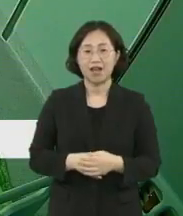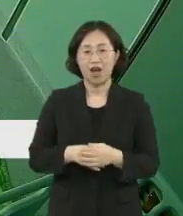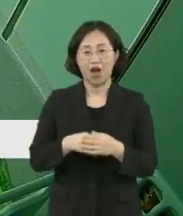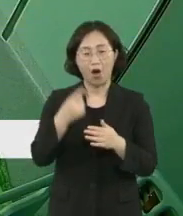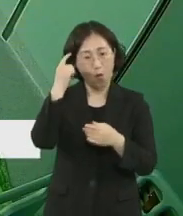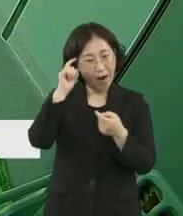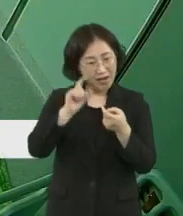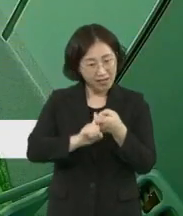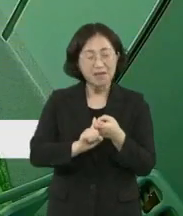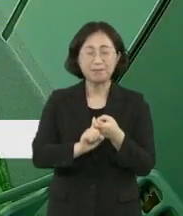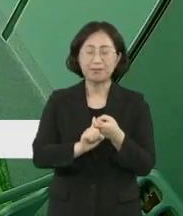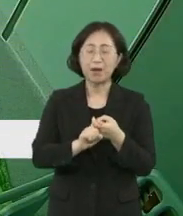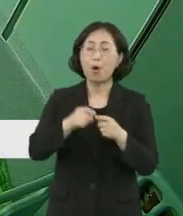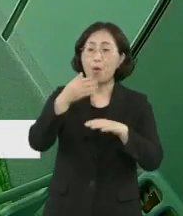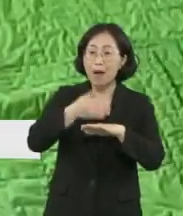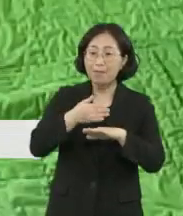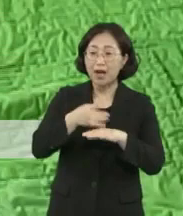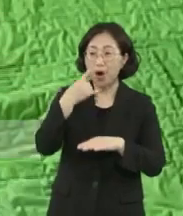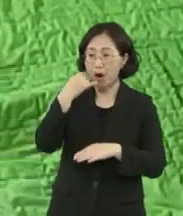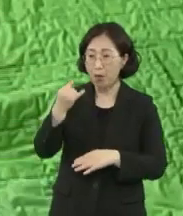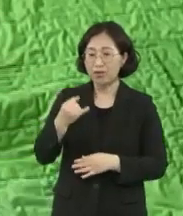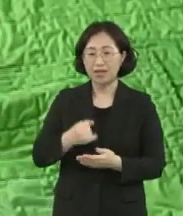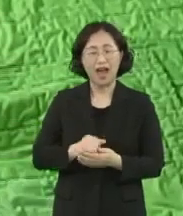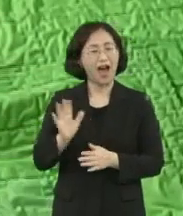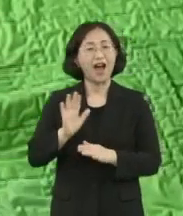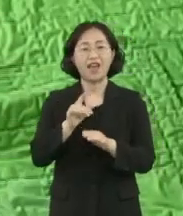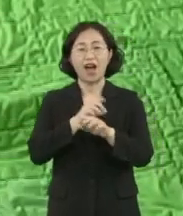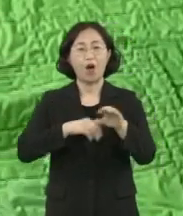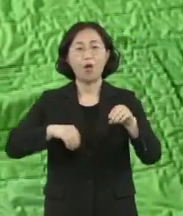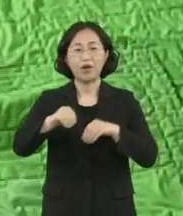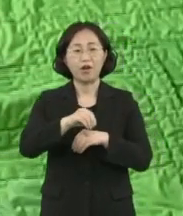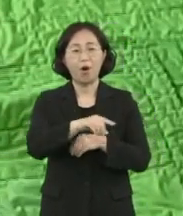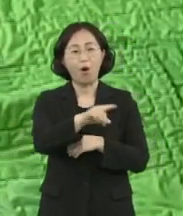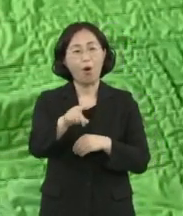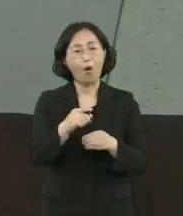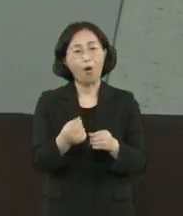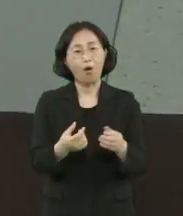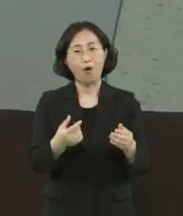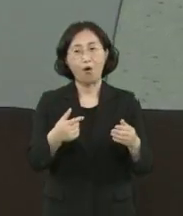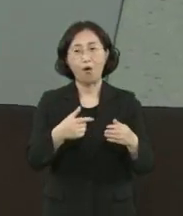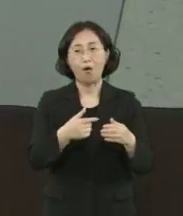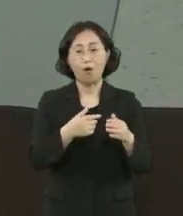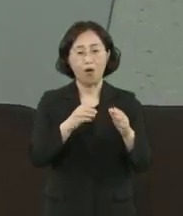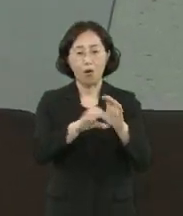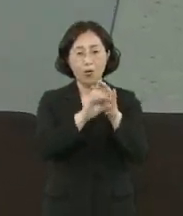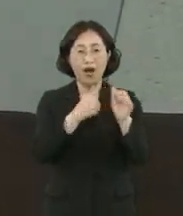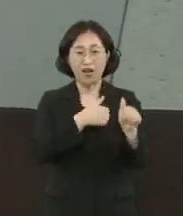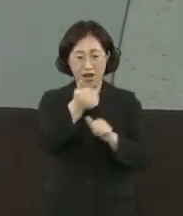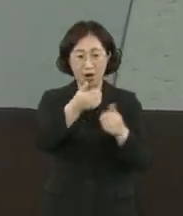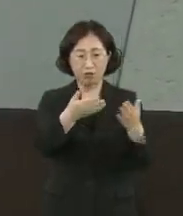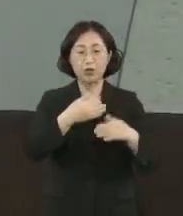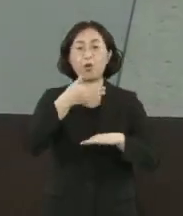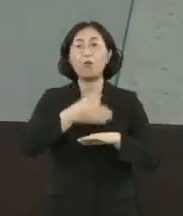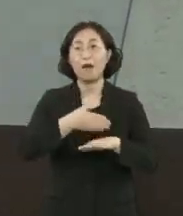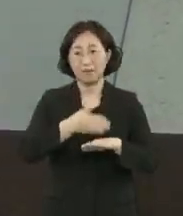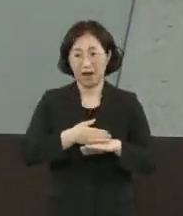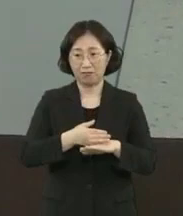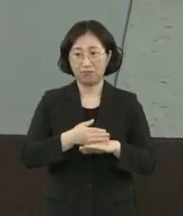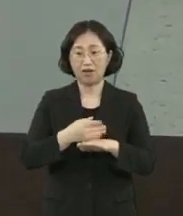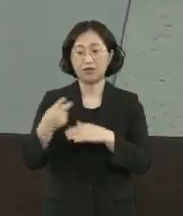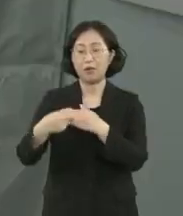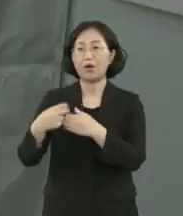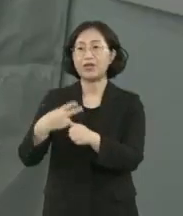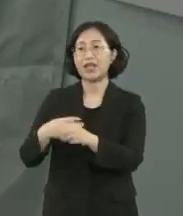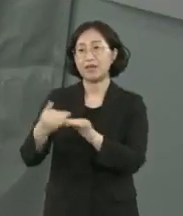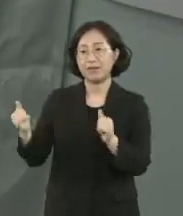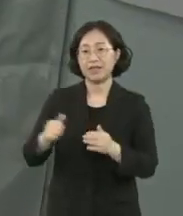관심에 고맙다는 어머니와 오히려 코로나19를 이겨내줘서 고맙다는 의료진. 코로나19로 지친 우리 사회에 따뜻한